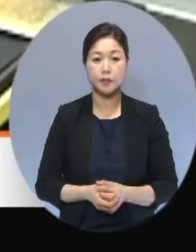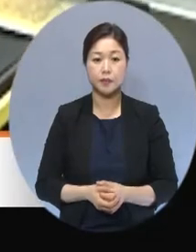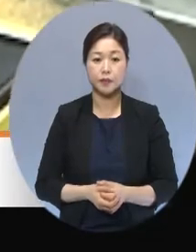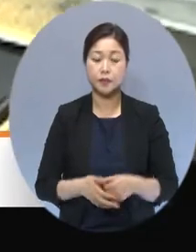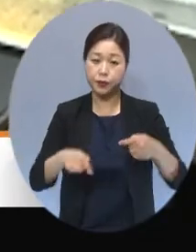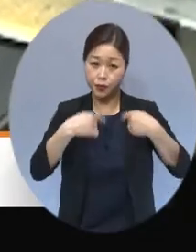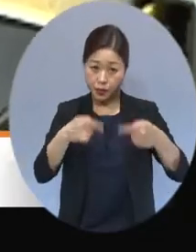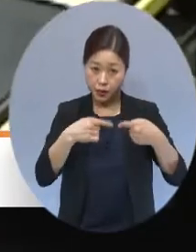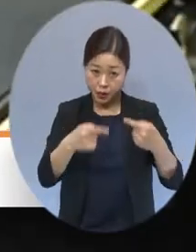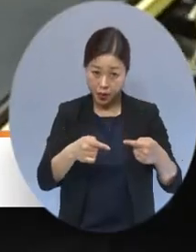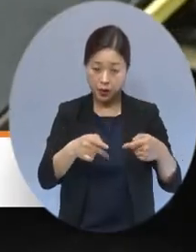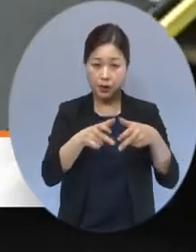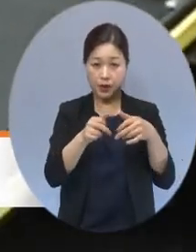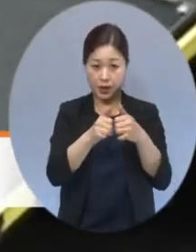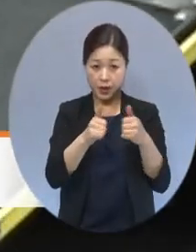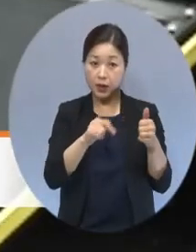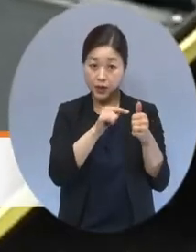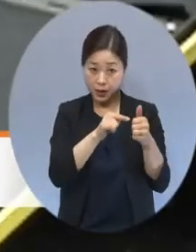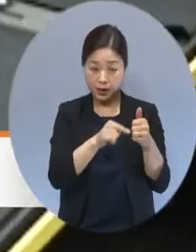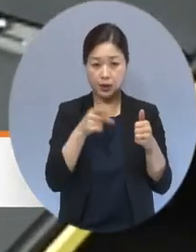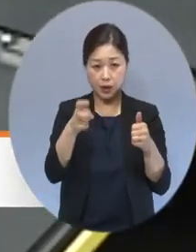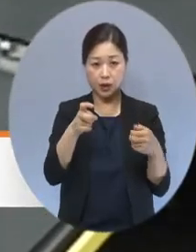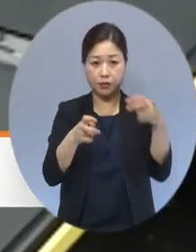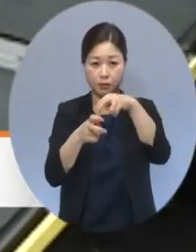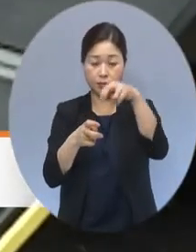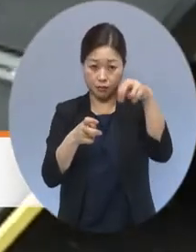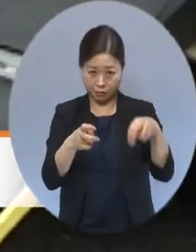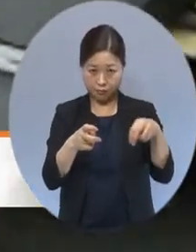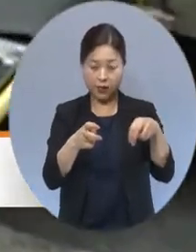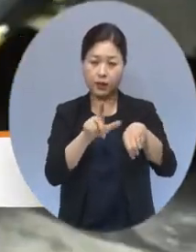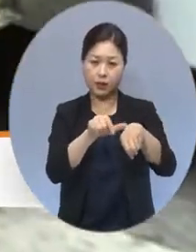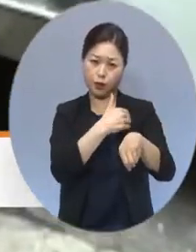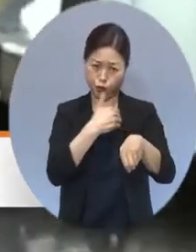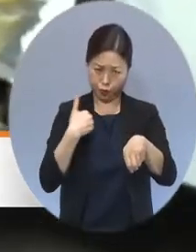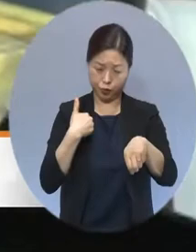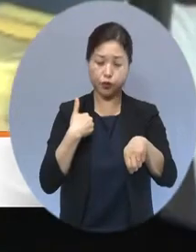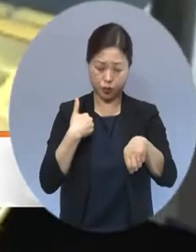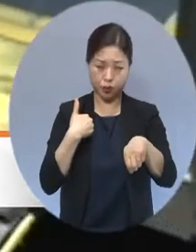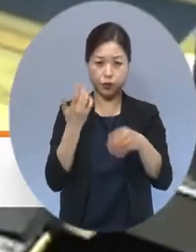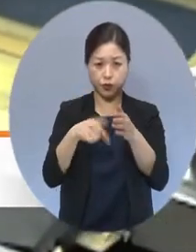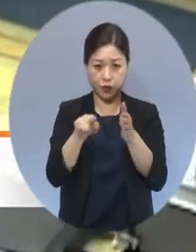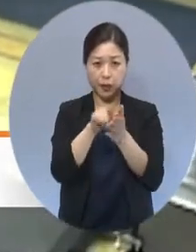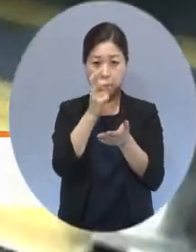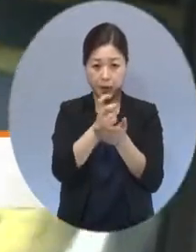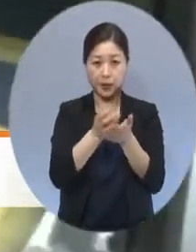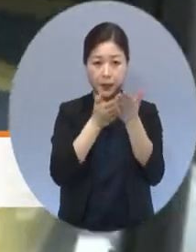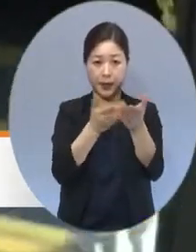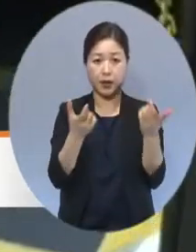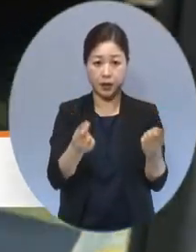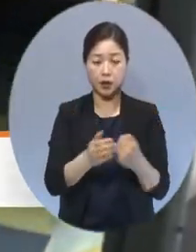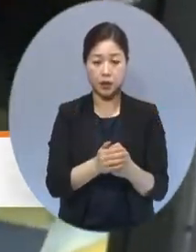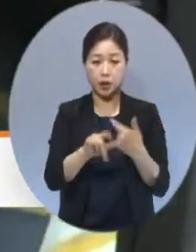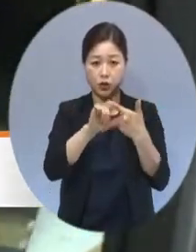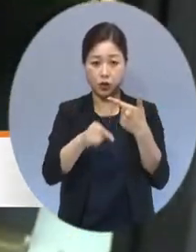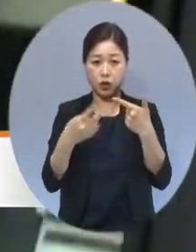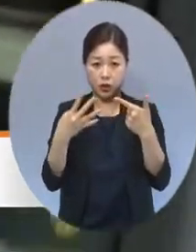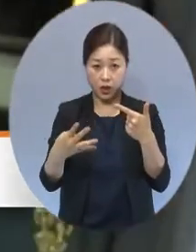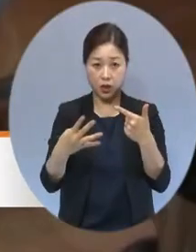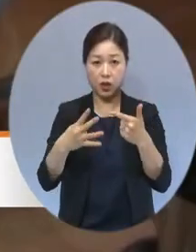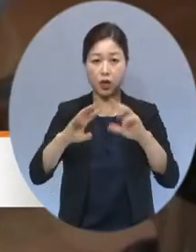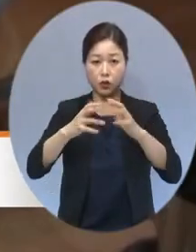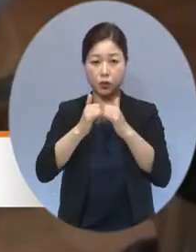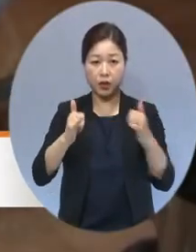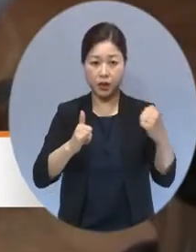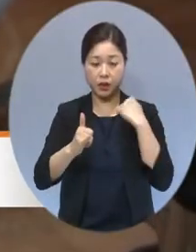어장에 인해 차장 승하차 시간을 보장하는 개정안이 발의돼 씁니다 지난 6월 4일 국민의 인 김 예지 의원은